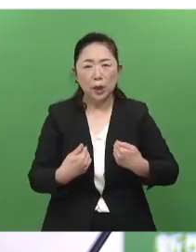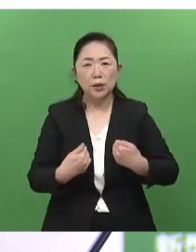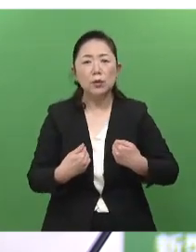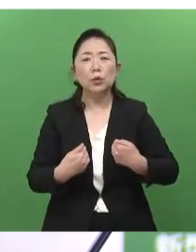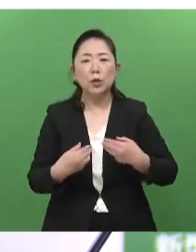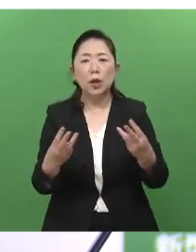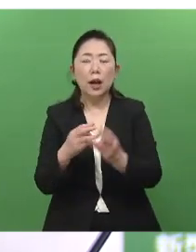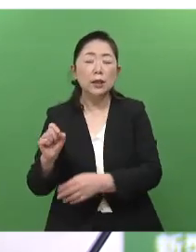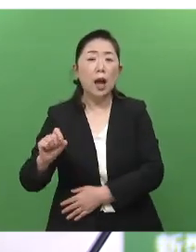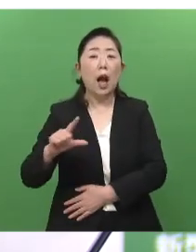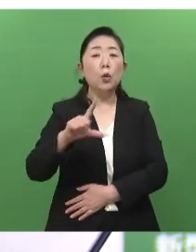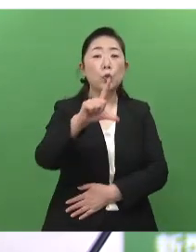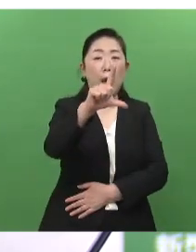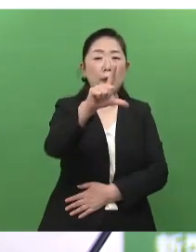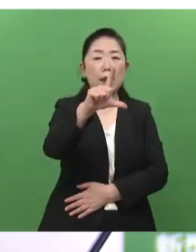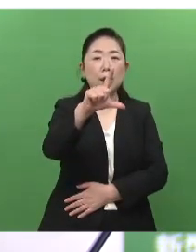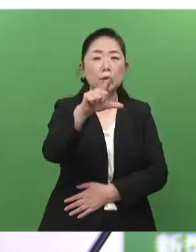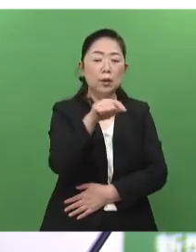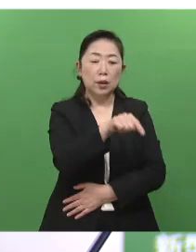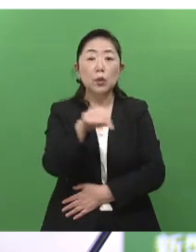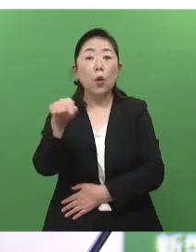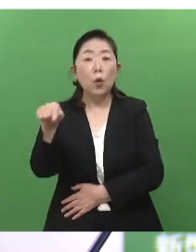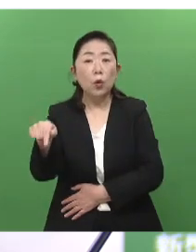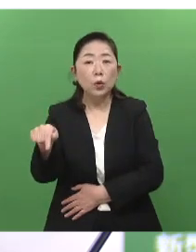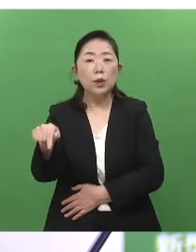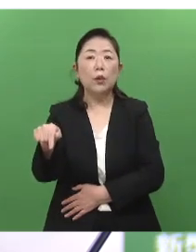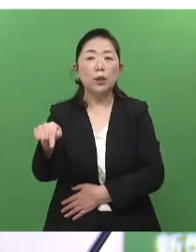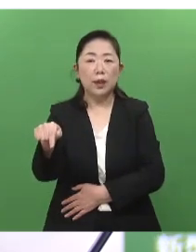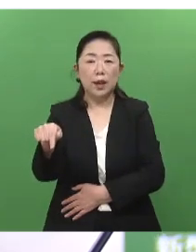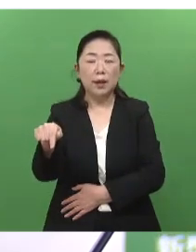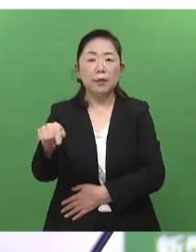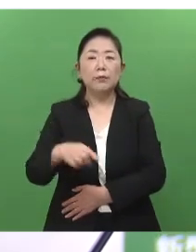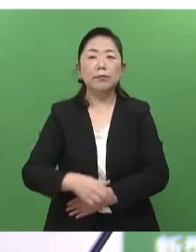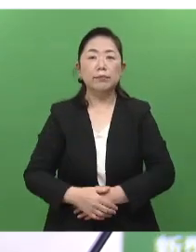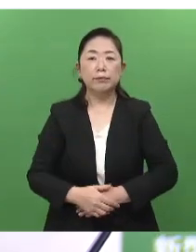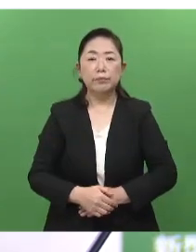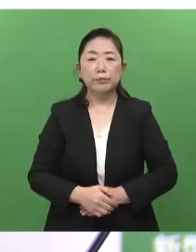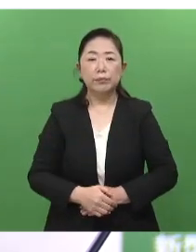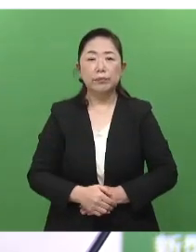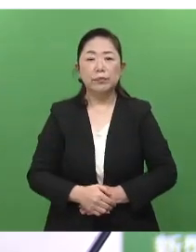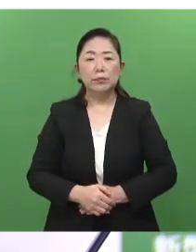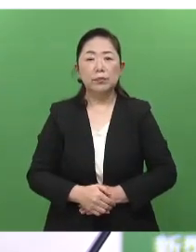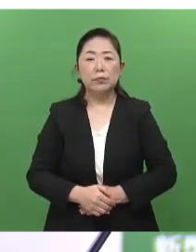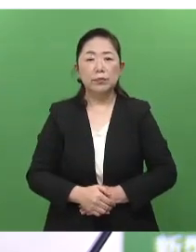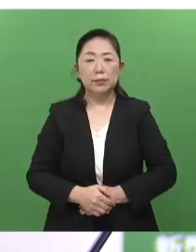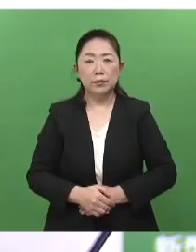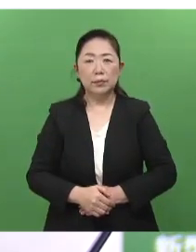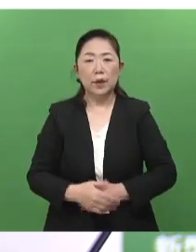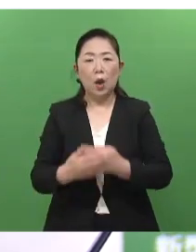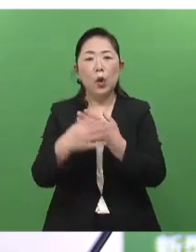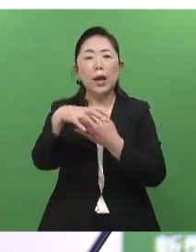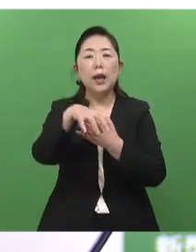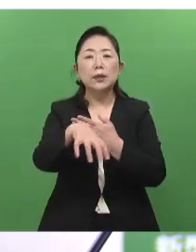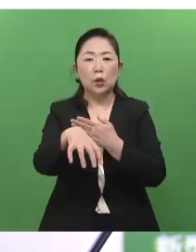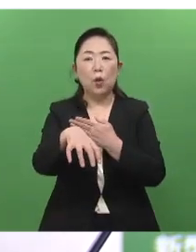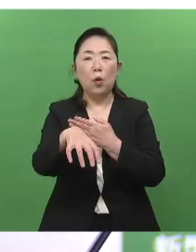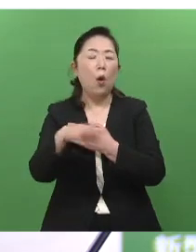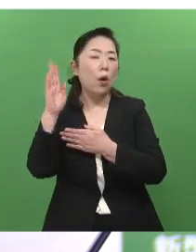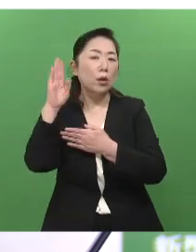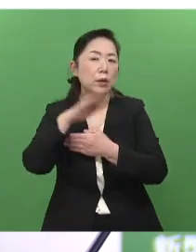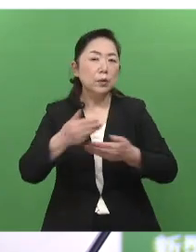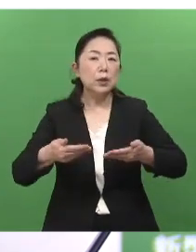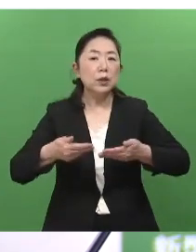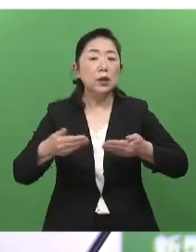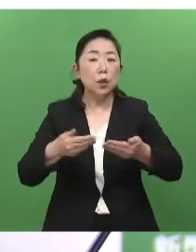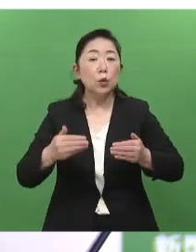くる、そういった現状においてですね、 それぞれ保健所を回していくためにも